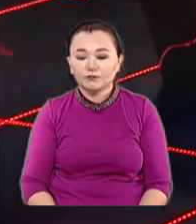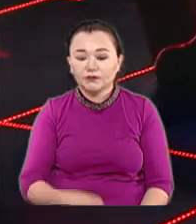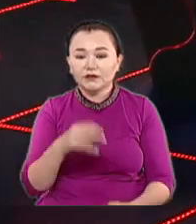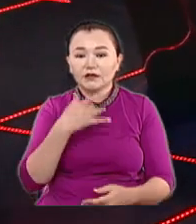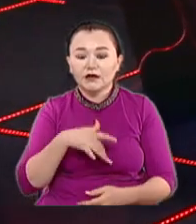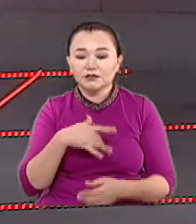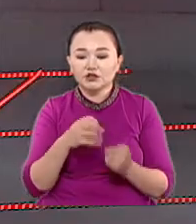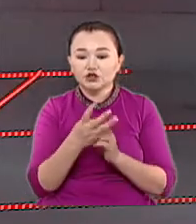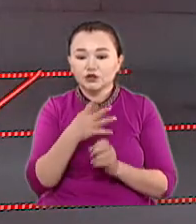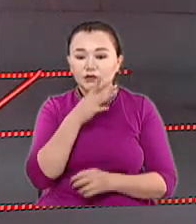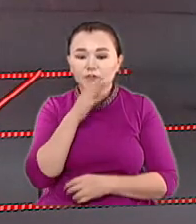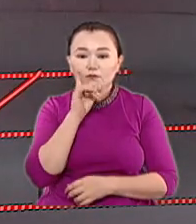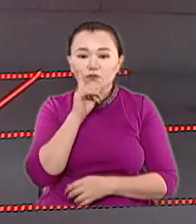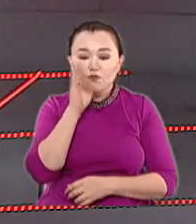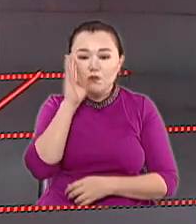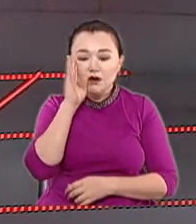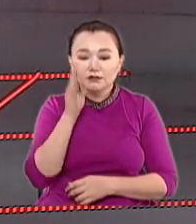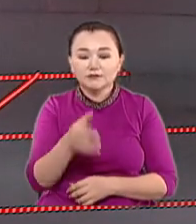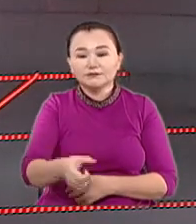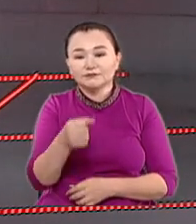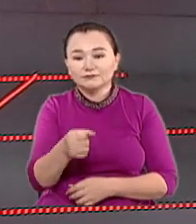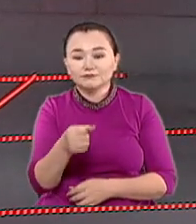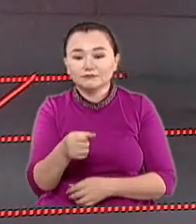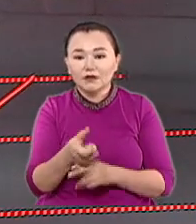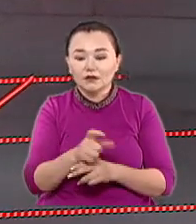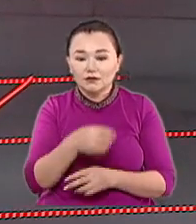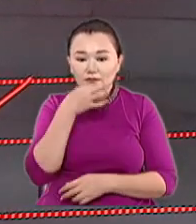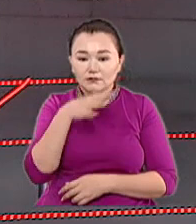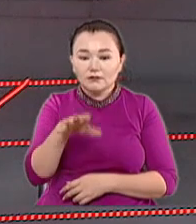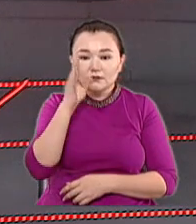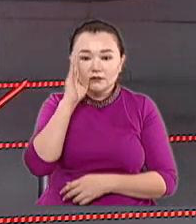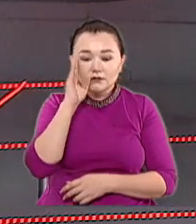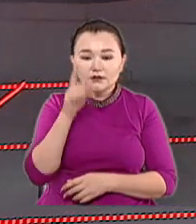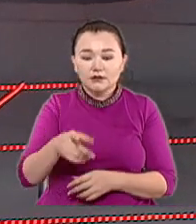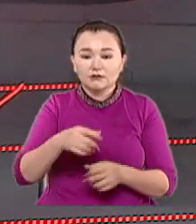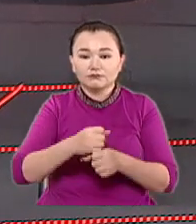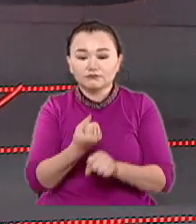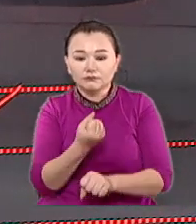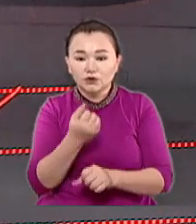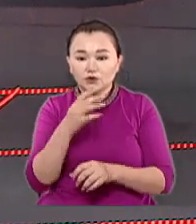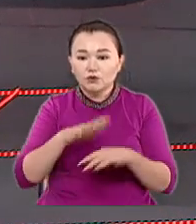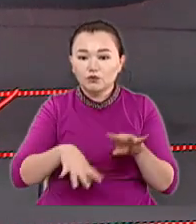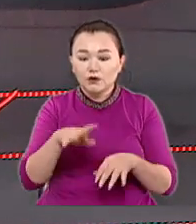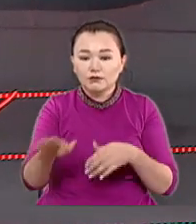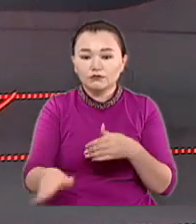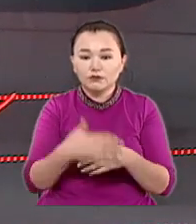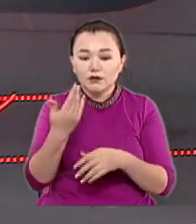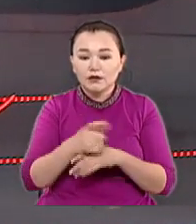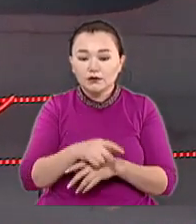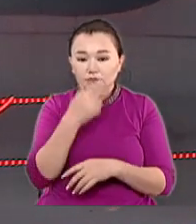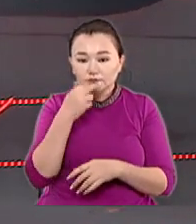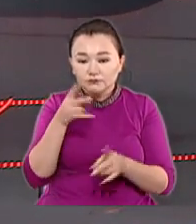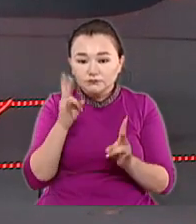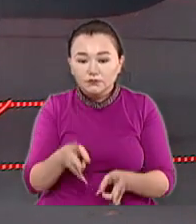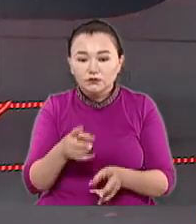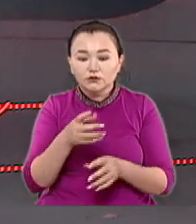Таразда 14 жастағы жеткіншектің амандасқаны ұнамаған оқушы оның қолын сындырып жазалаған. Қазір жәбір көрген жасөспірім